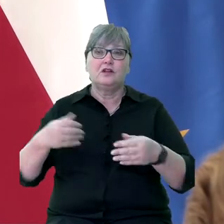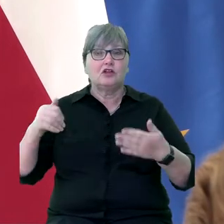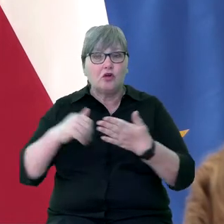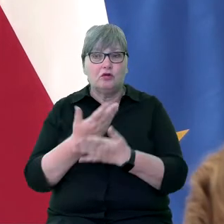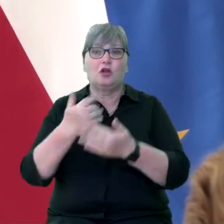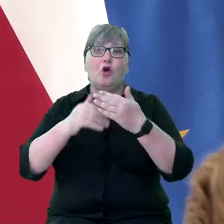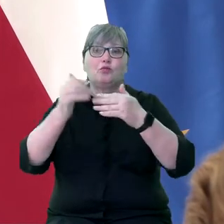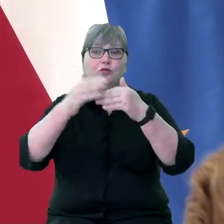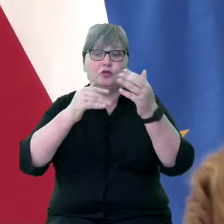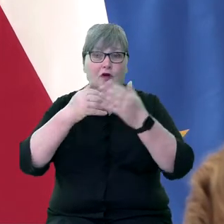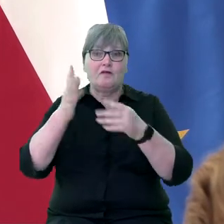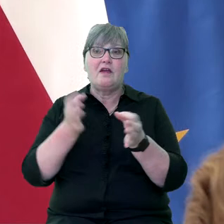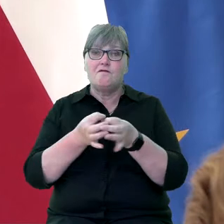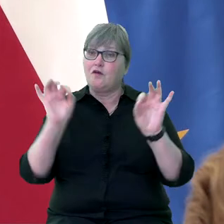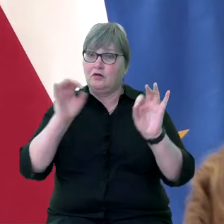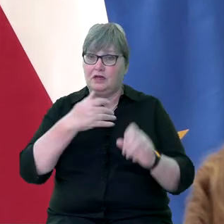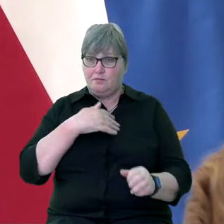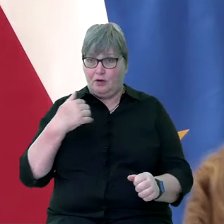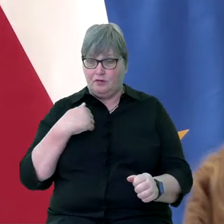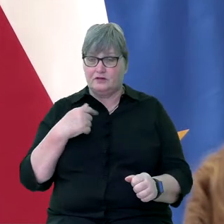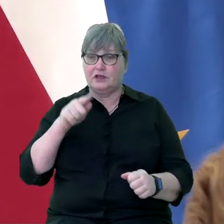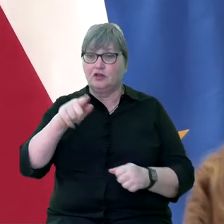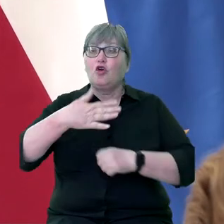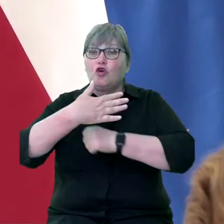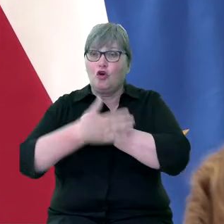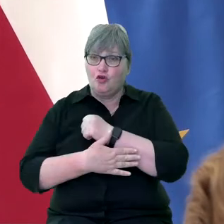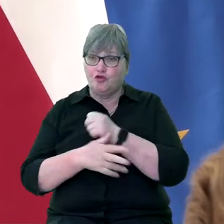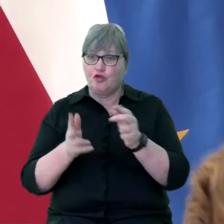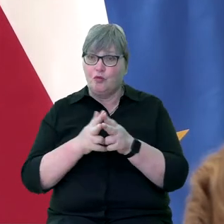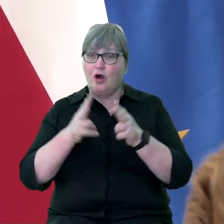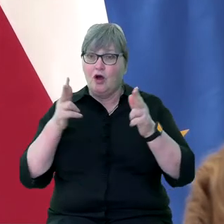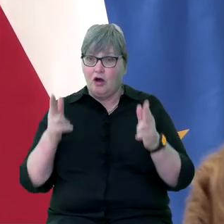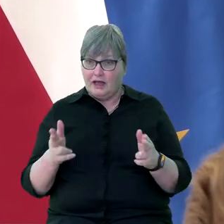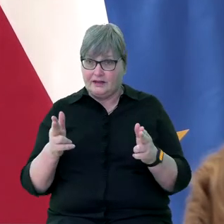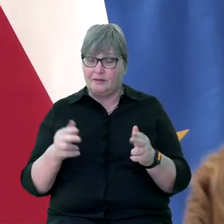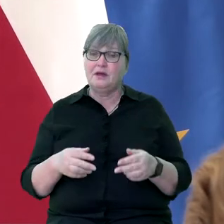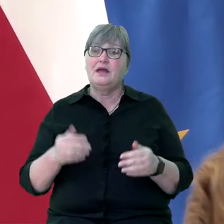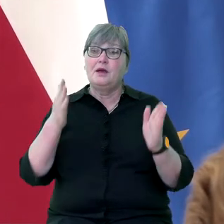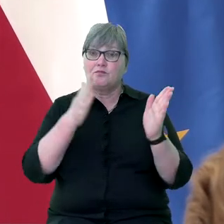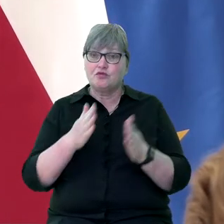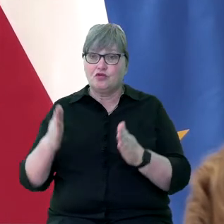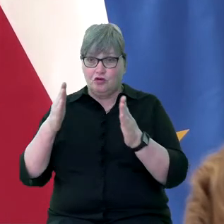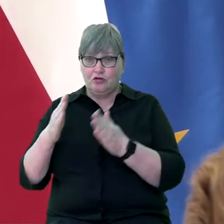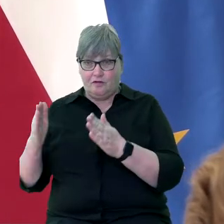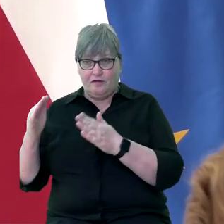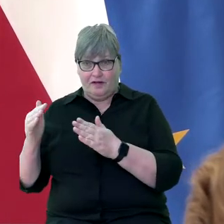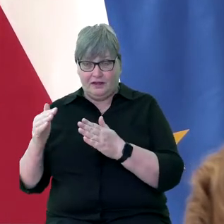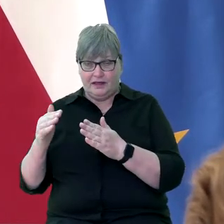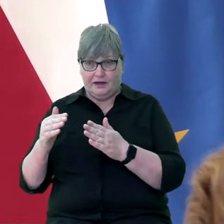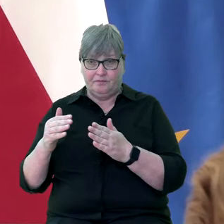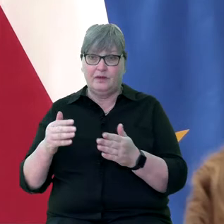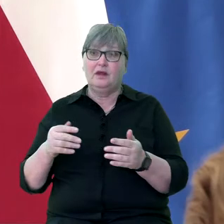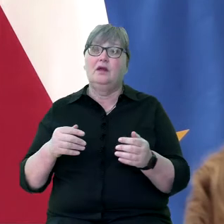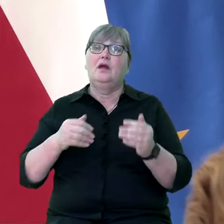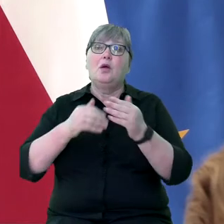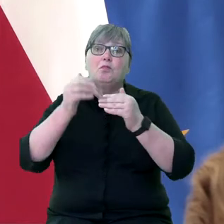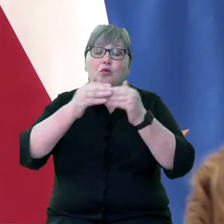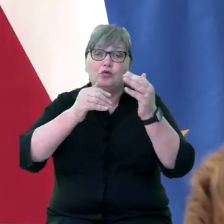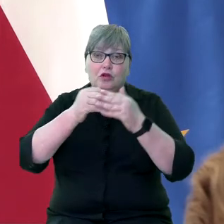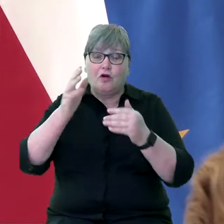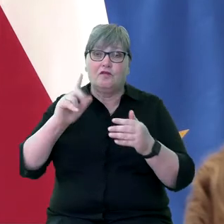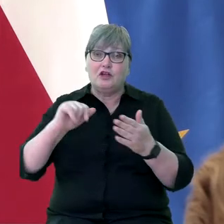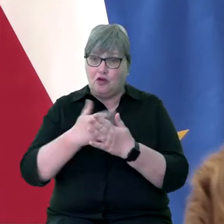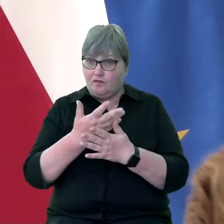Polski. Kończył on pewien etap tworzenia struktur odrodzonego państwa, które po